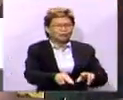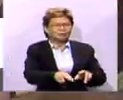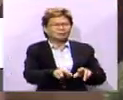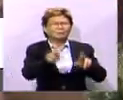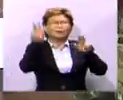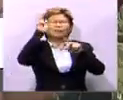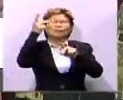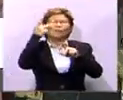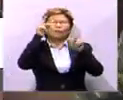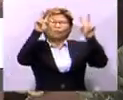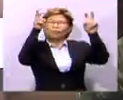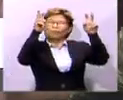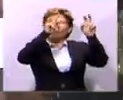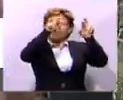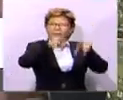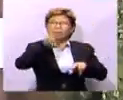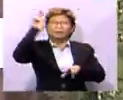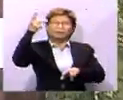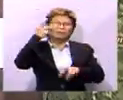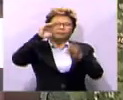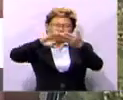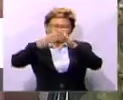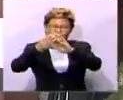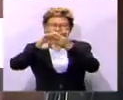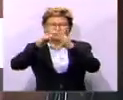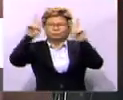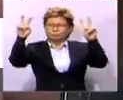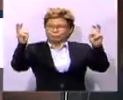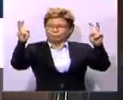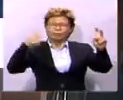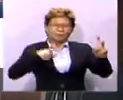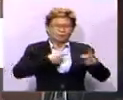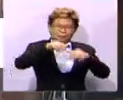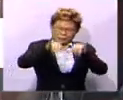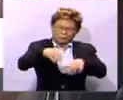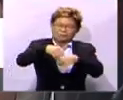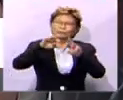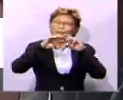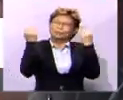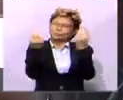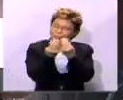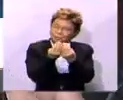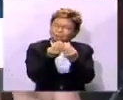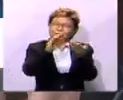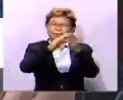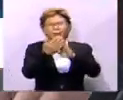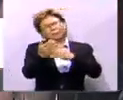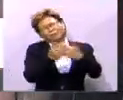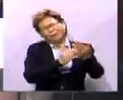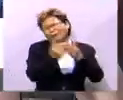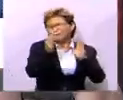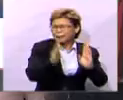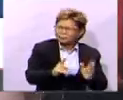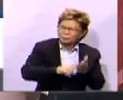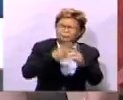politik istilah rakyat itu. Tapi community ini istilah yang melihat kita tinggal dalam satu masyarakat. Tidak kira apa bangsanya,